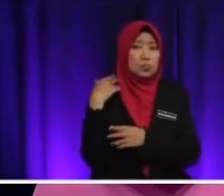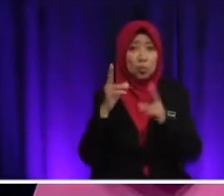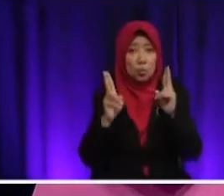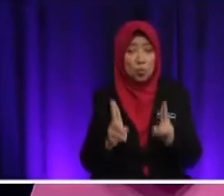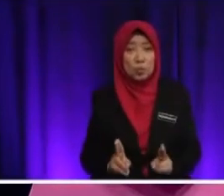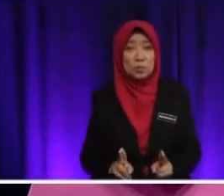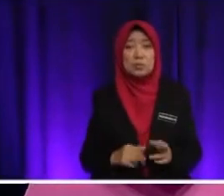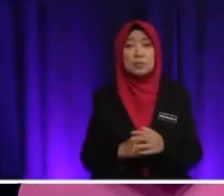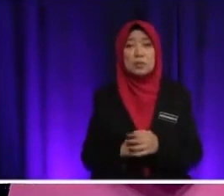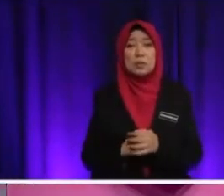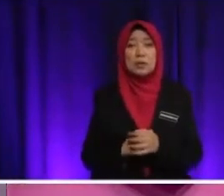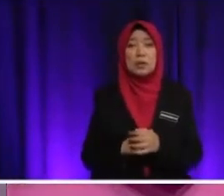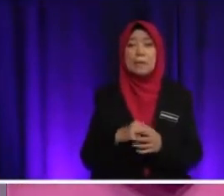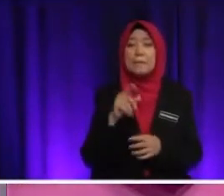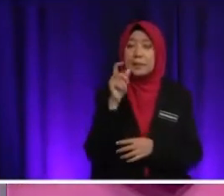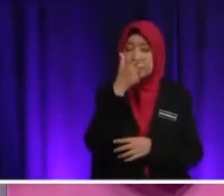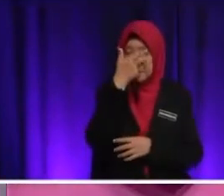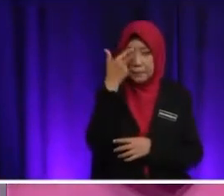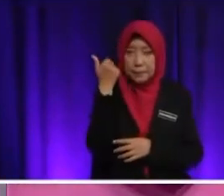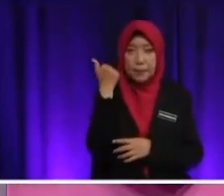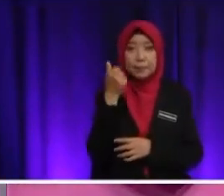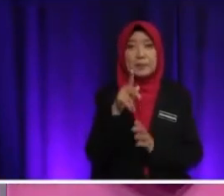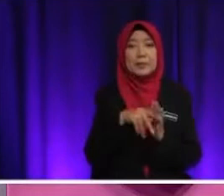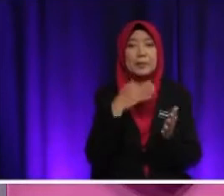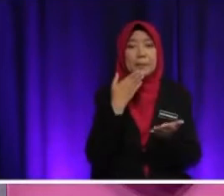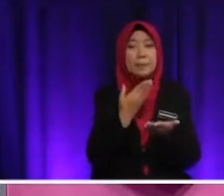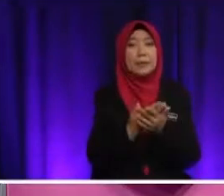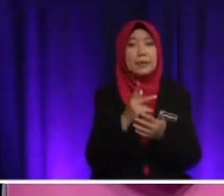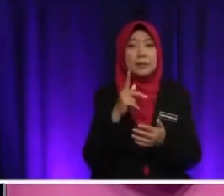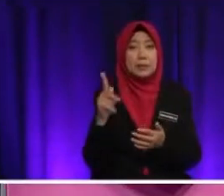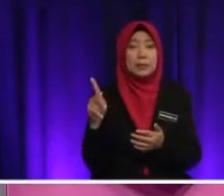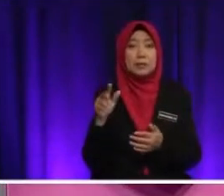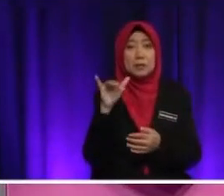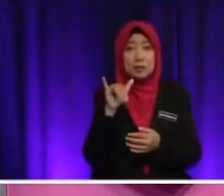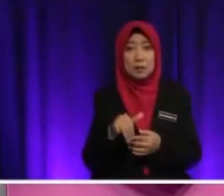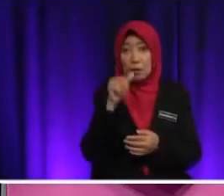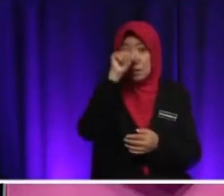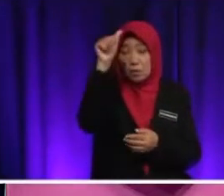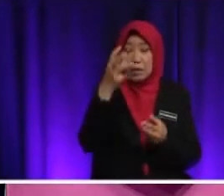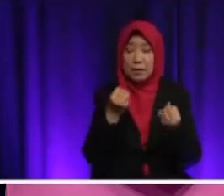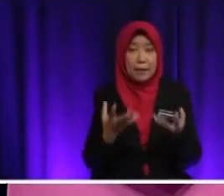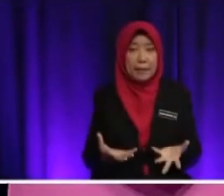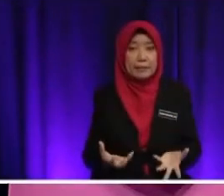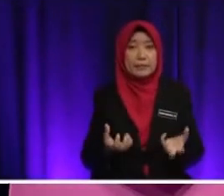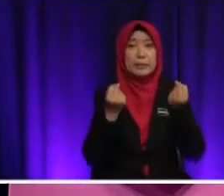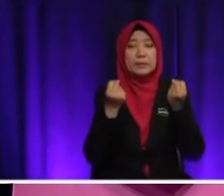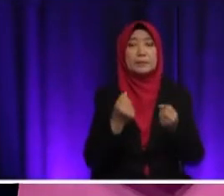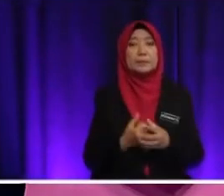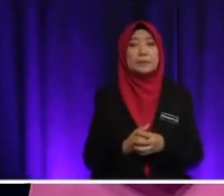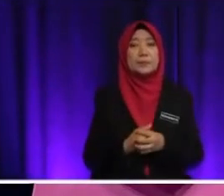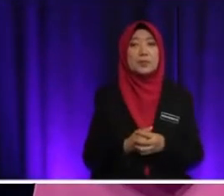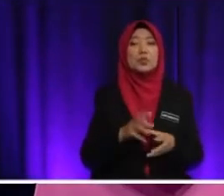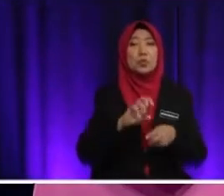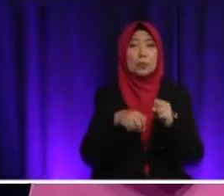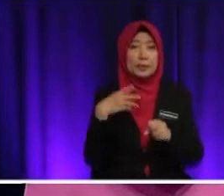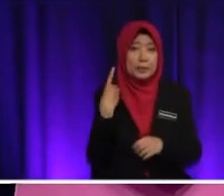tiru. Ya, orang yang angkat darjat kerana kebaikan yang dilaksanakan oleh mereka. Jadi bila kita tengok menjadi sejarah umat terdahulu agar menjadi pedoman dalam